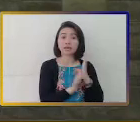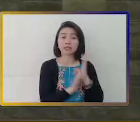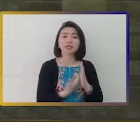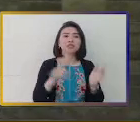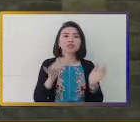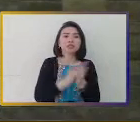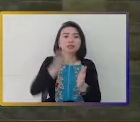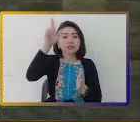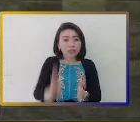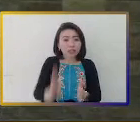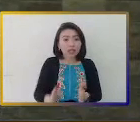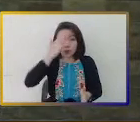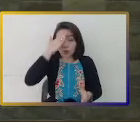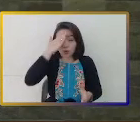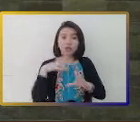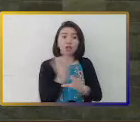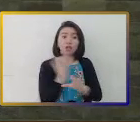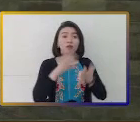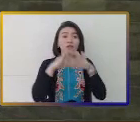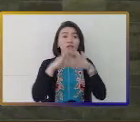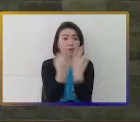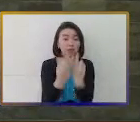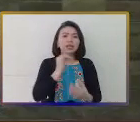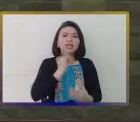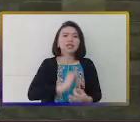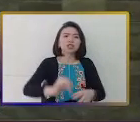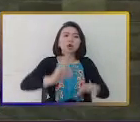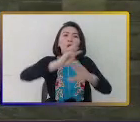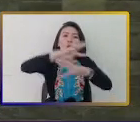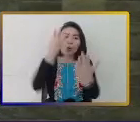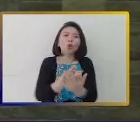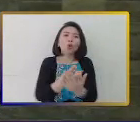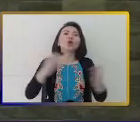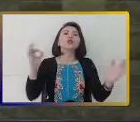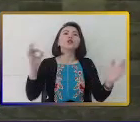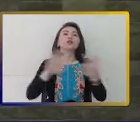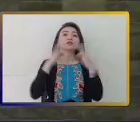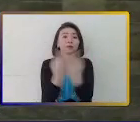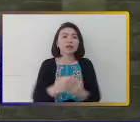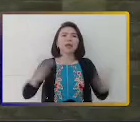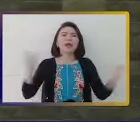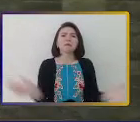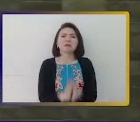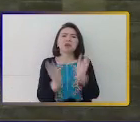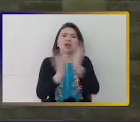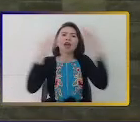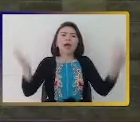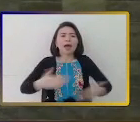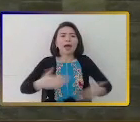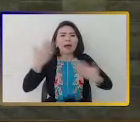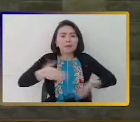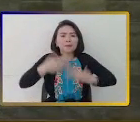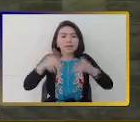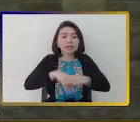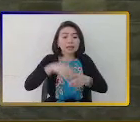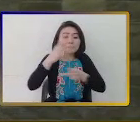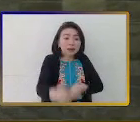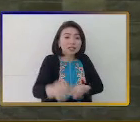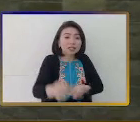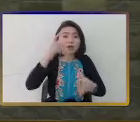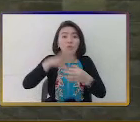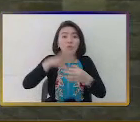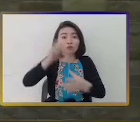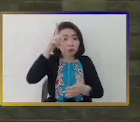kilala sa ating pamilya, ang buong pamilya ay nagbubunye sa presensya ng Diyos at ginagawa ng Diyos sa loob ng